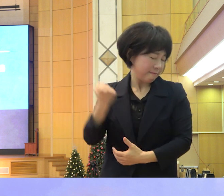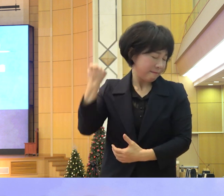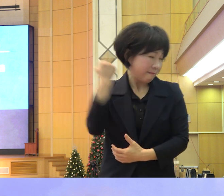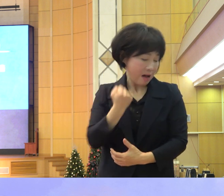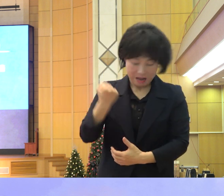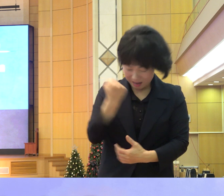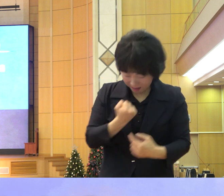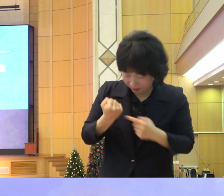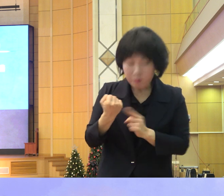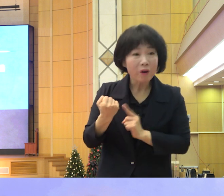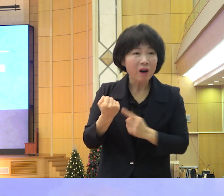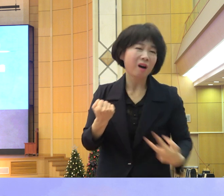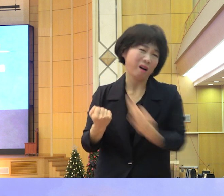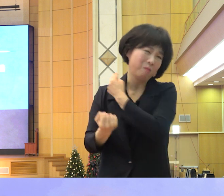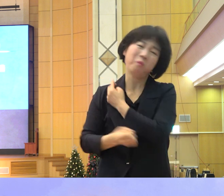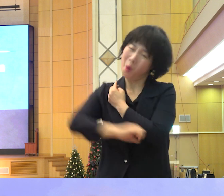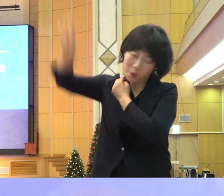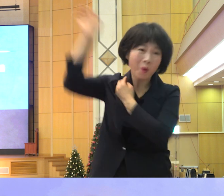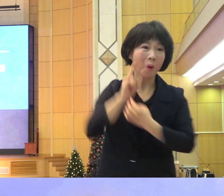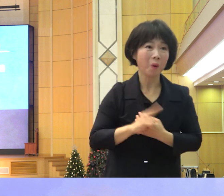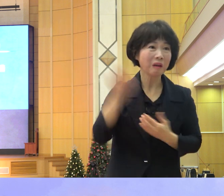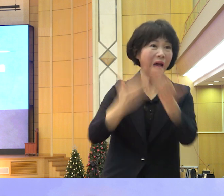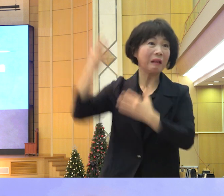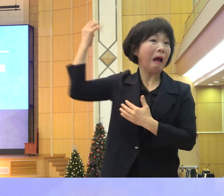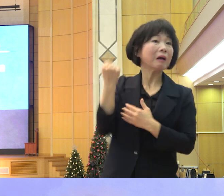네 팔자야,